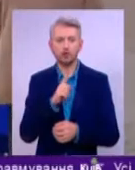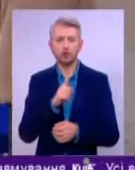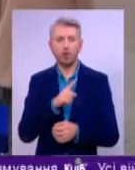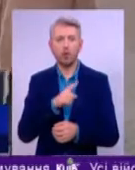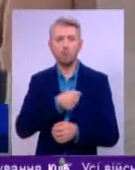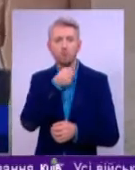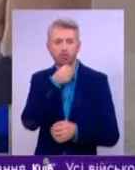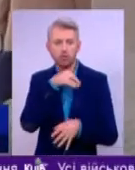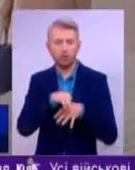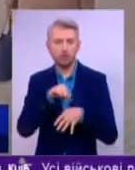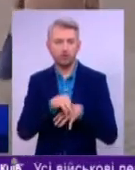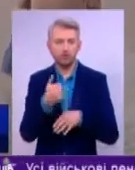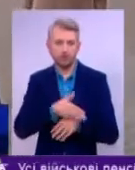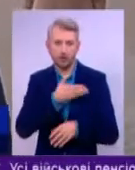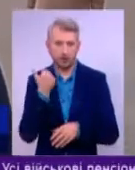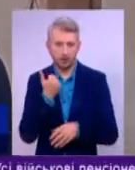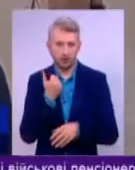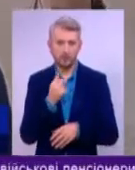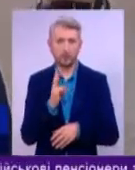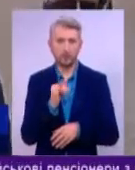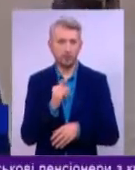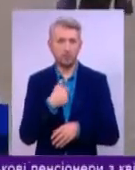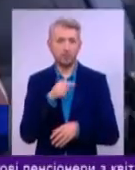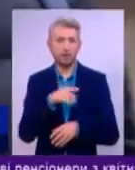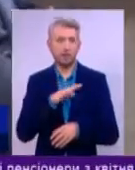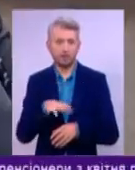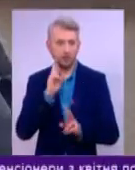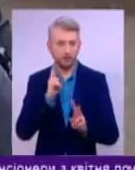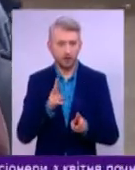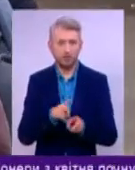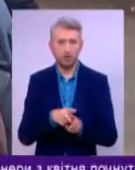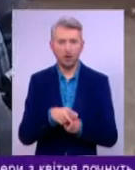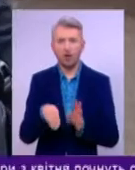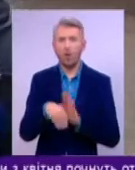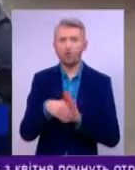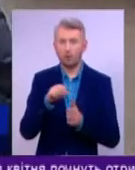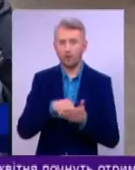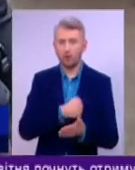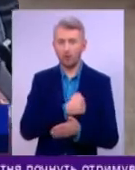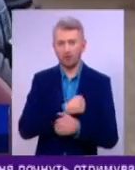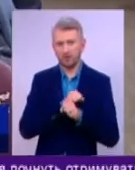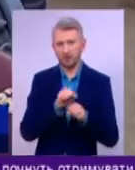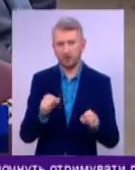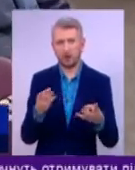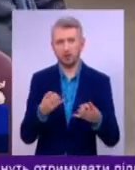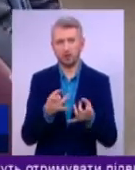вже нет. Ну, а там, ми там не були, не знаємо. Відкупатися від армії не можна, треба просто